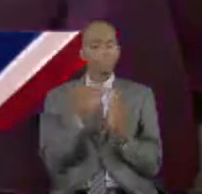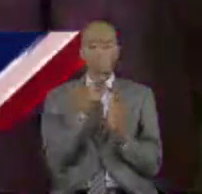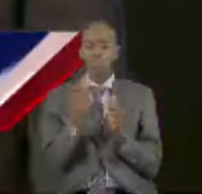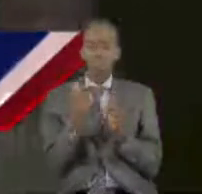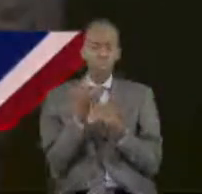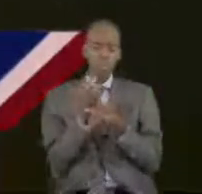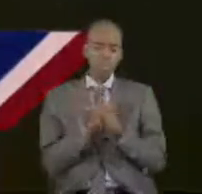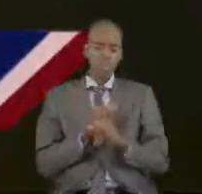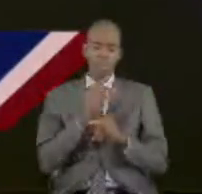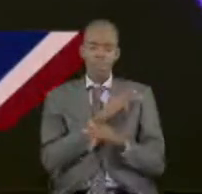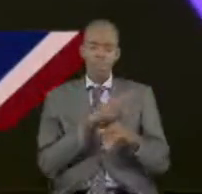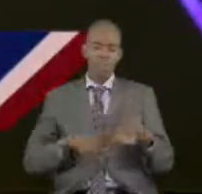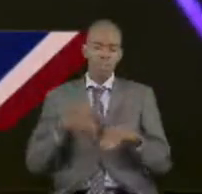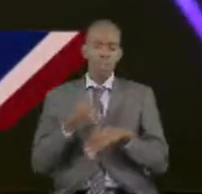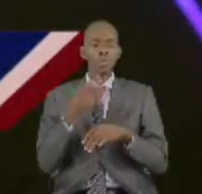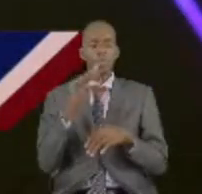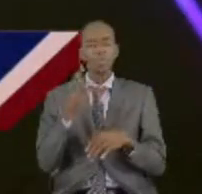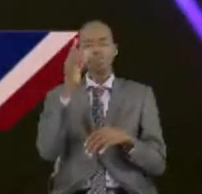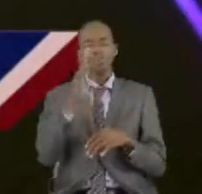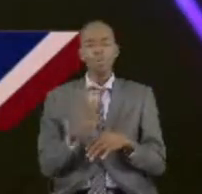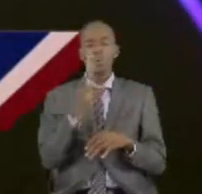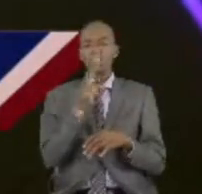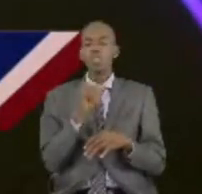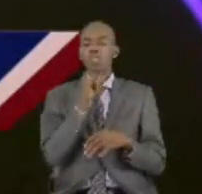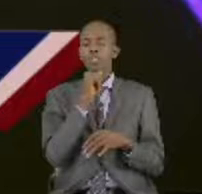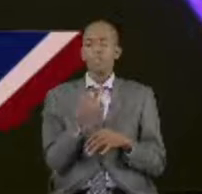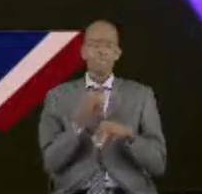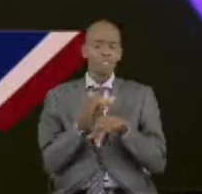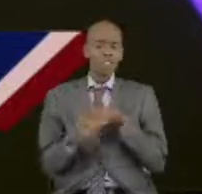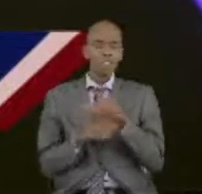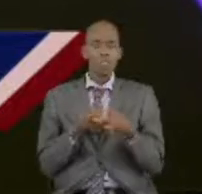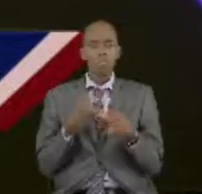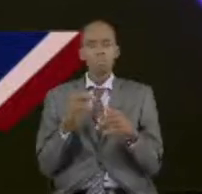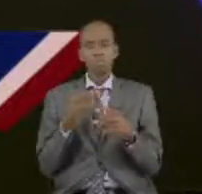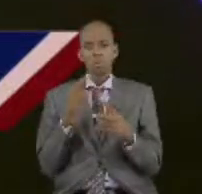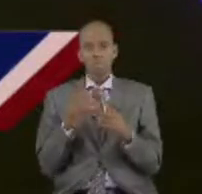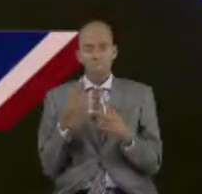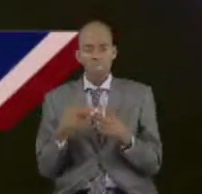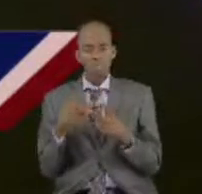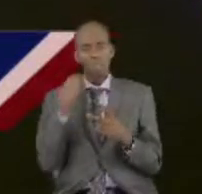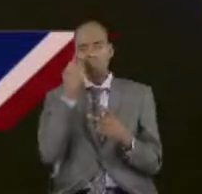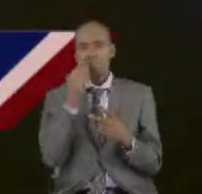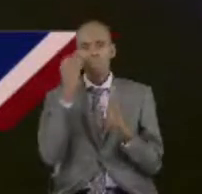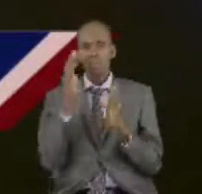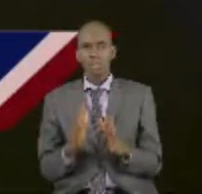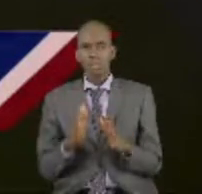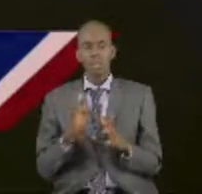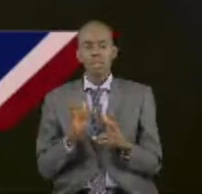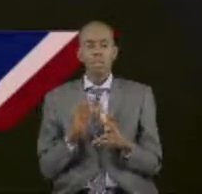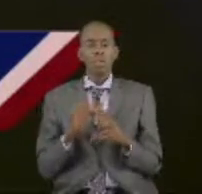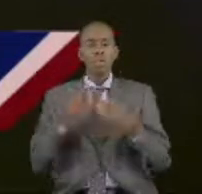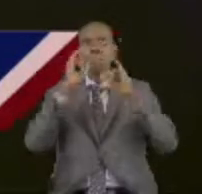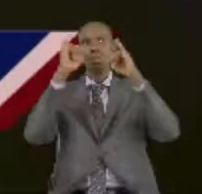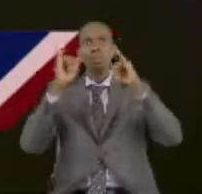Dieu? Ne vous y trompez pas. Ni les impudiques, ni les